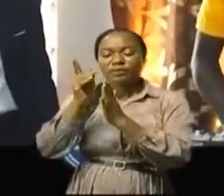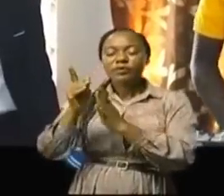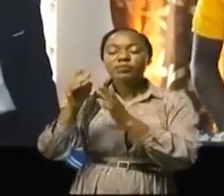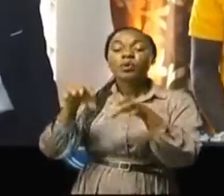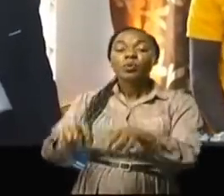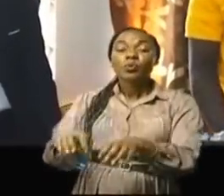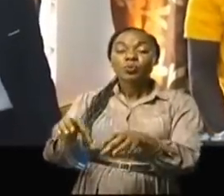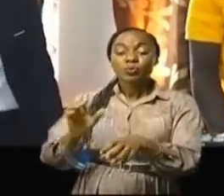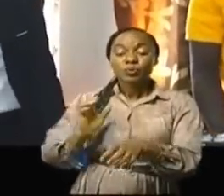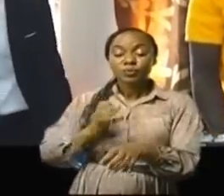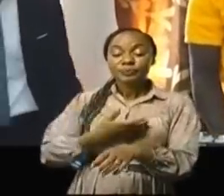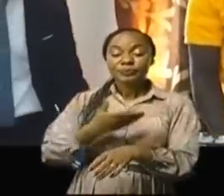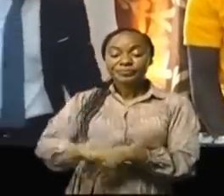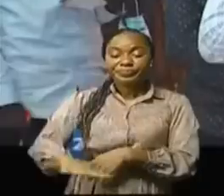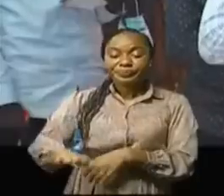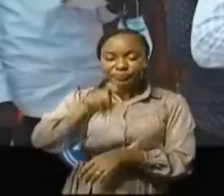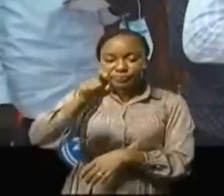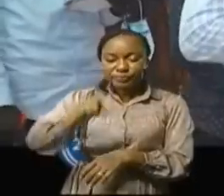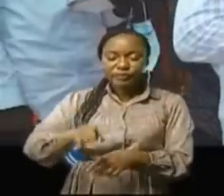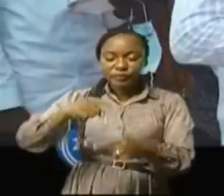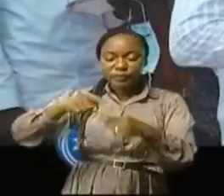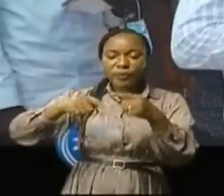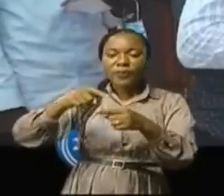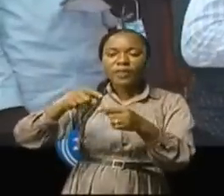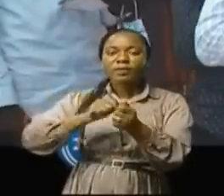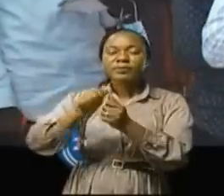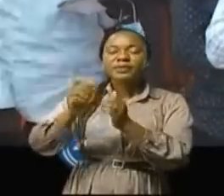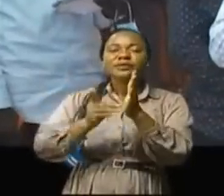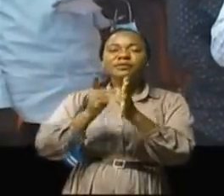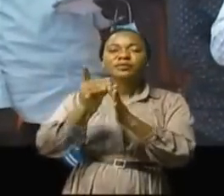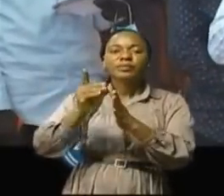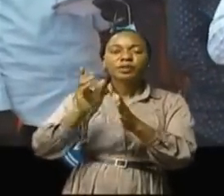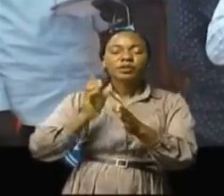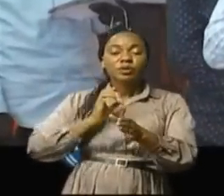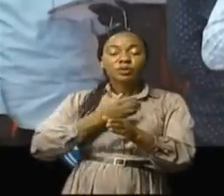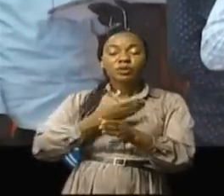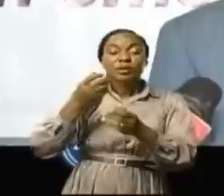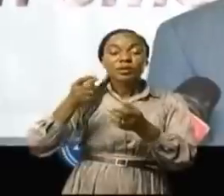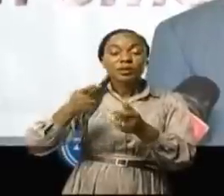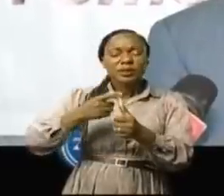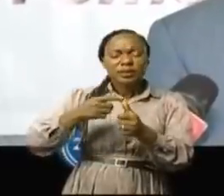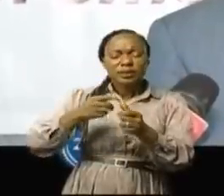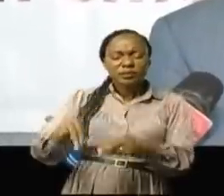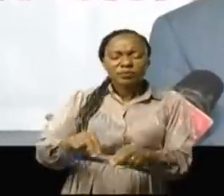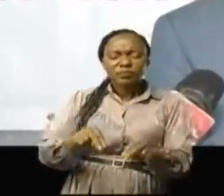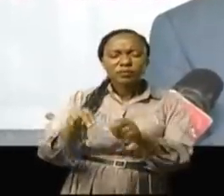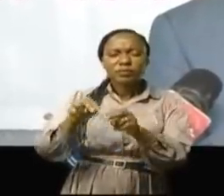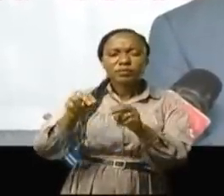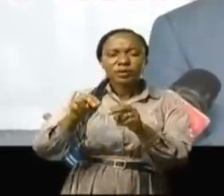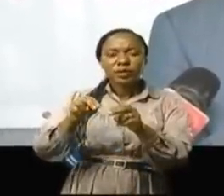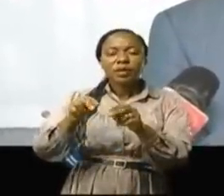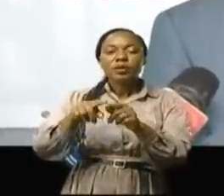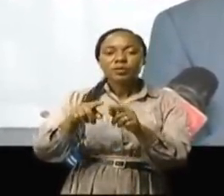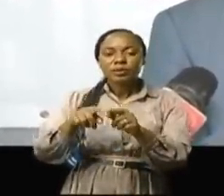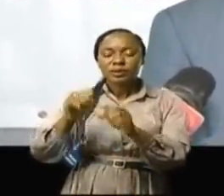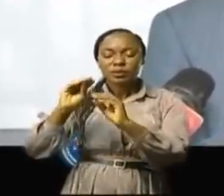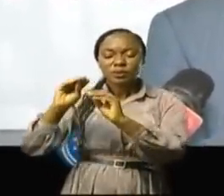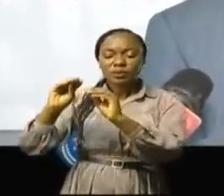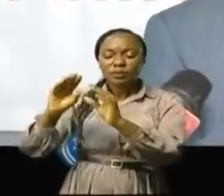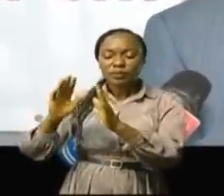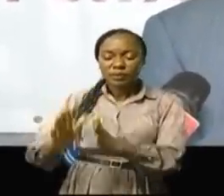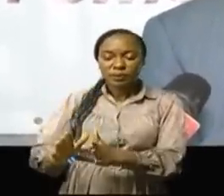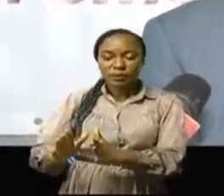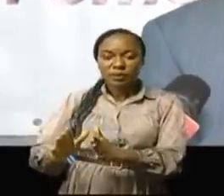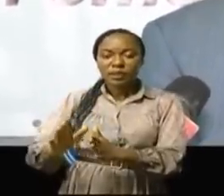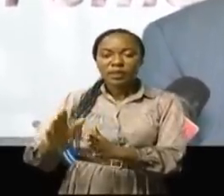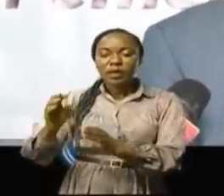RDC notre pays, il faut commencer par développer nos propres moyens, a dit le professeur Emine Ngoyi, organisateur de la